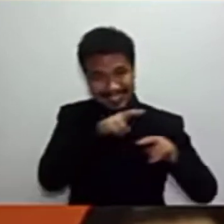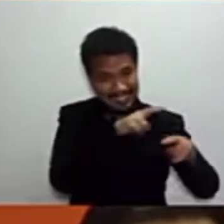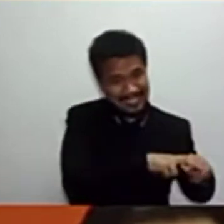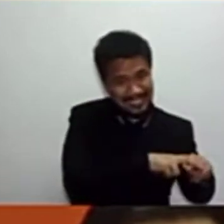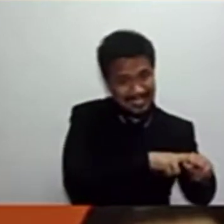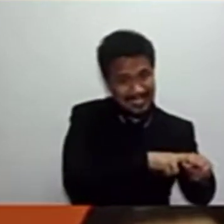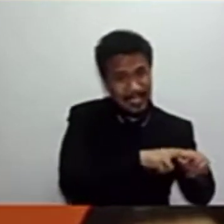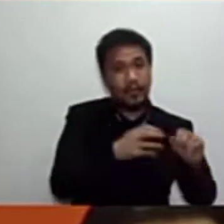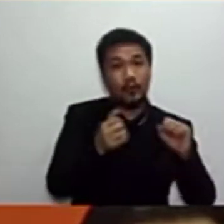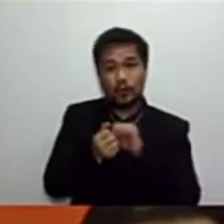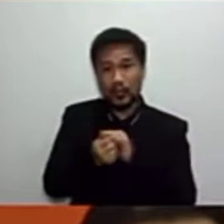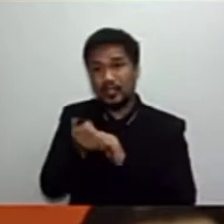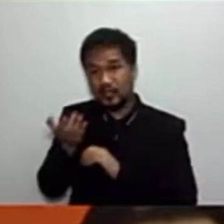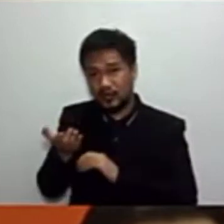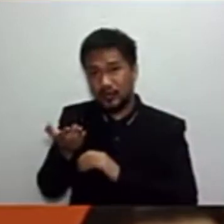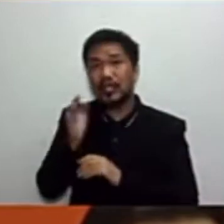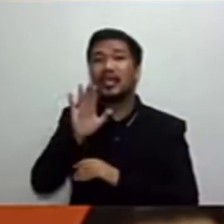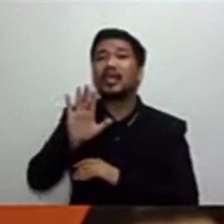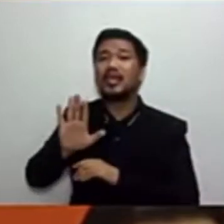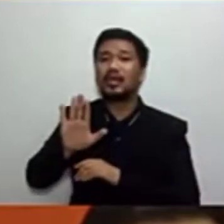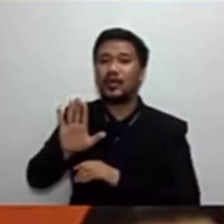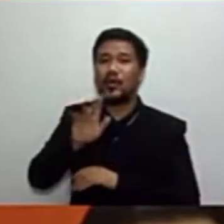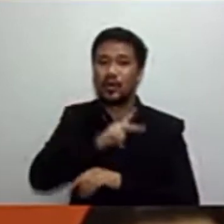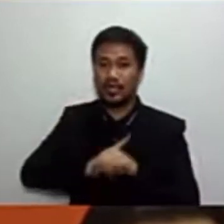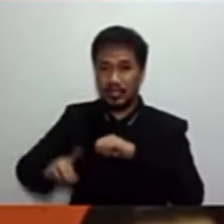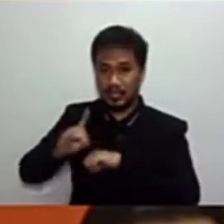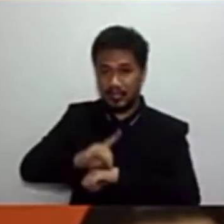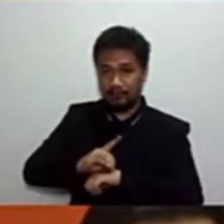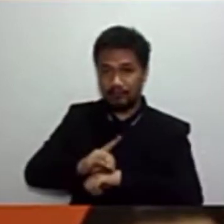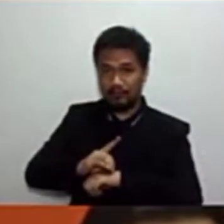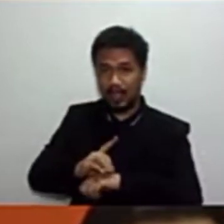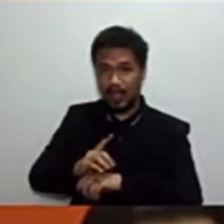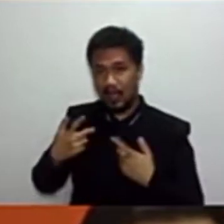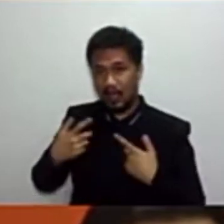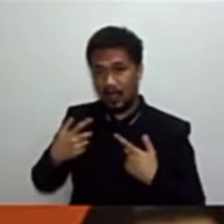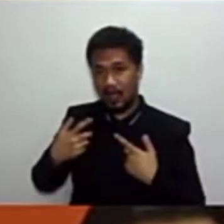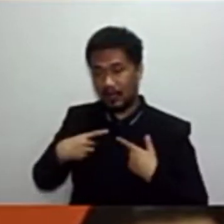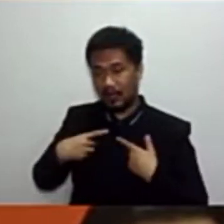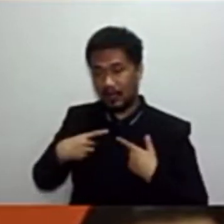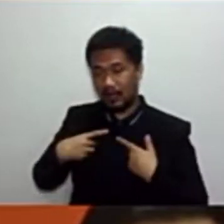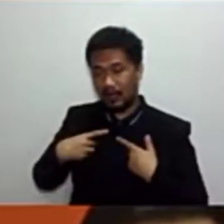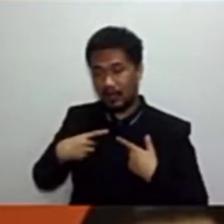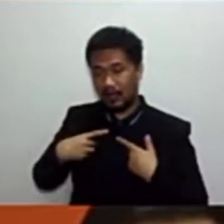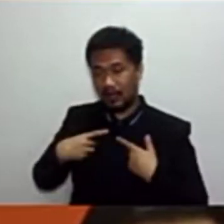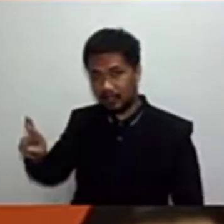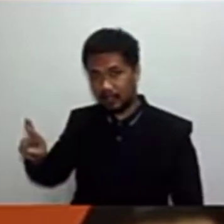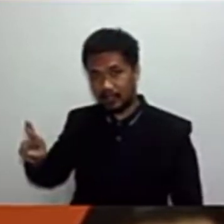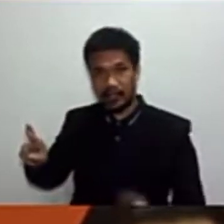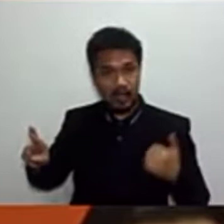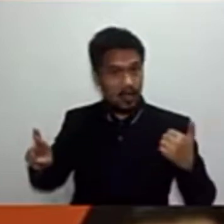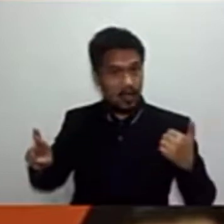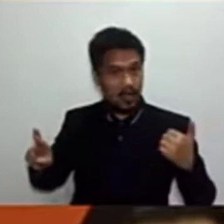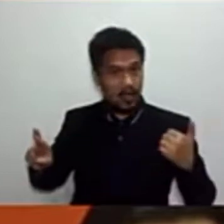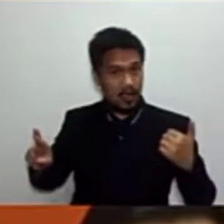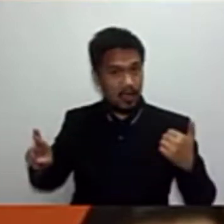ninyo sa inyong kaharian, isa sa kanan at isa sa kaliwa.